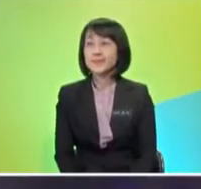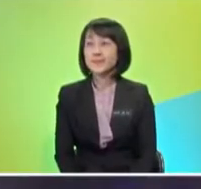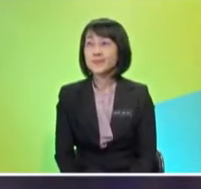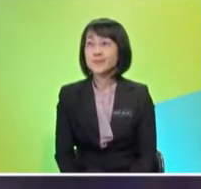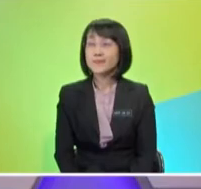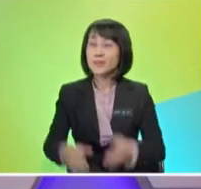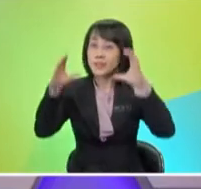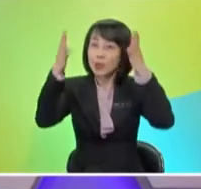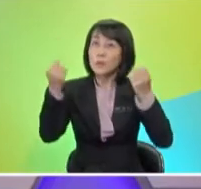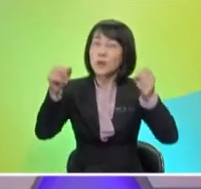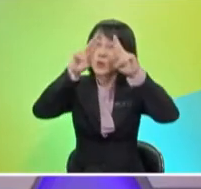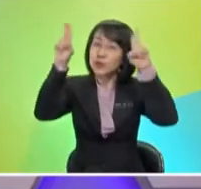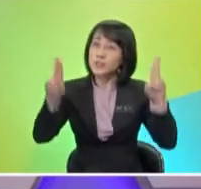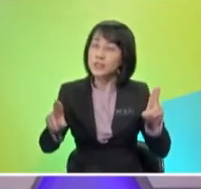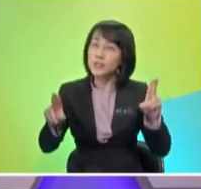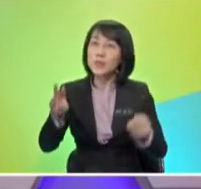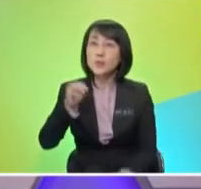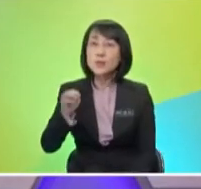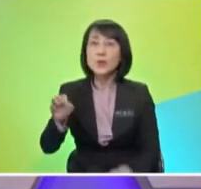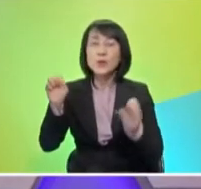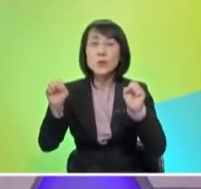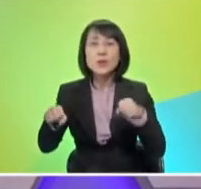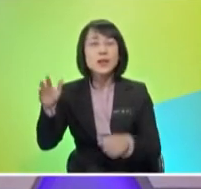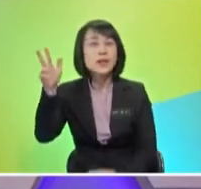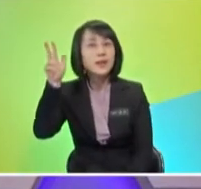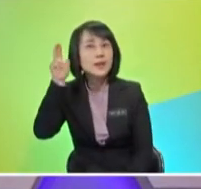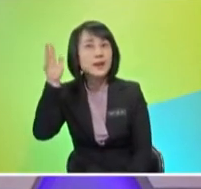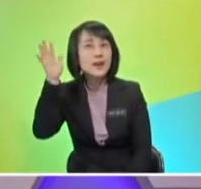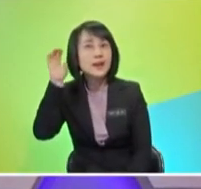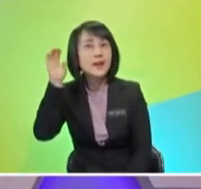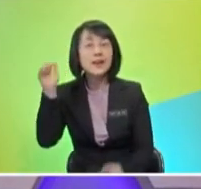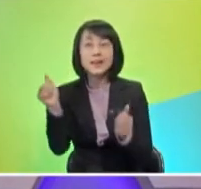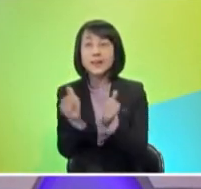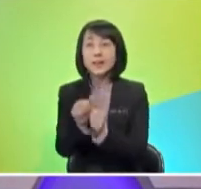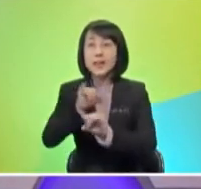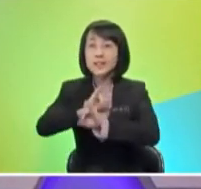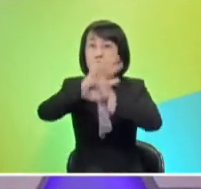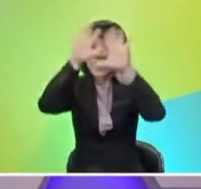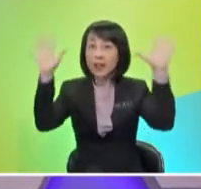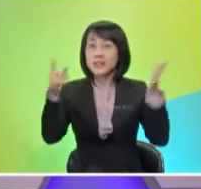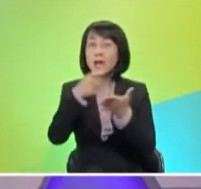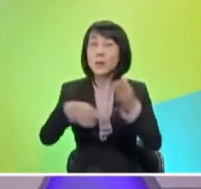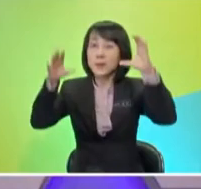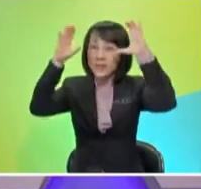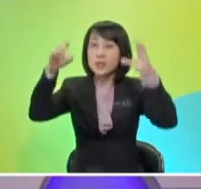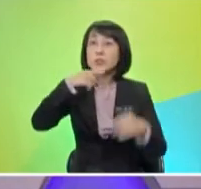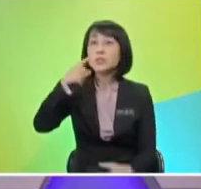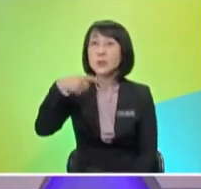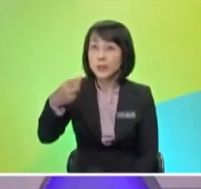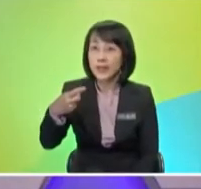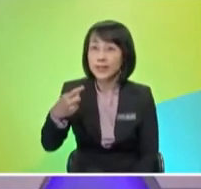sama ada anak muridku boleh mendengar dengan jelas apa yang Cikgu Sebutkan Oke